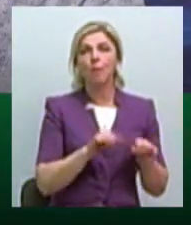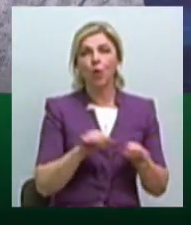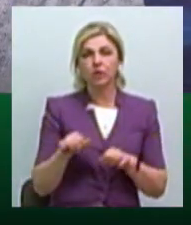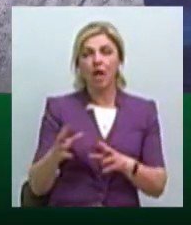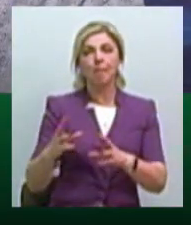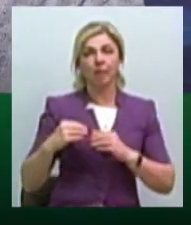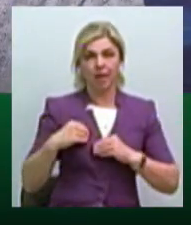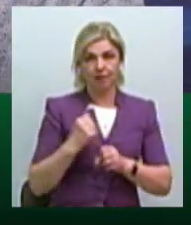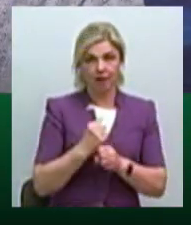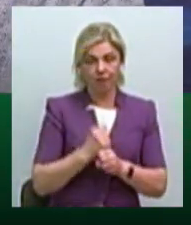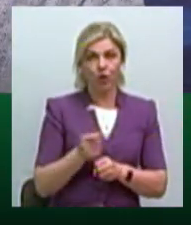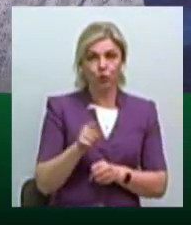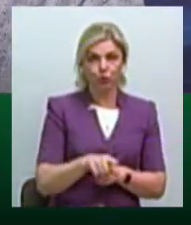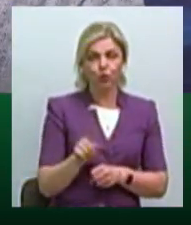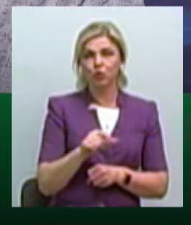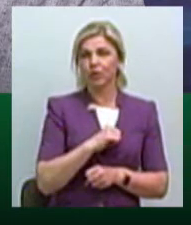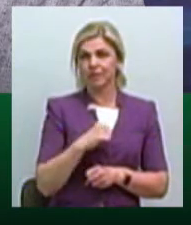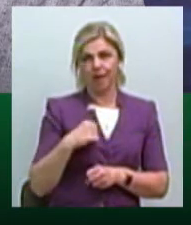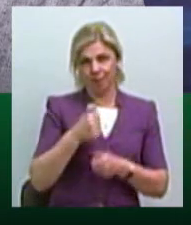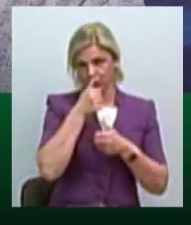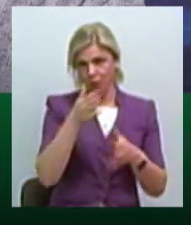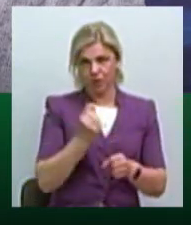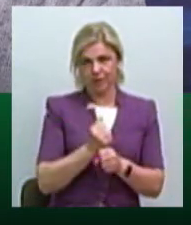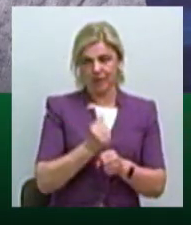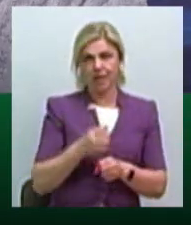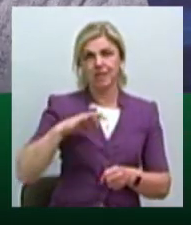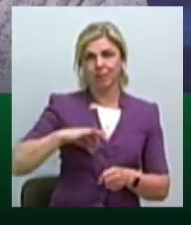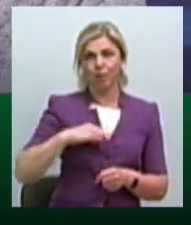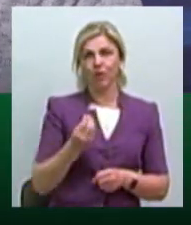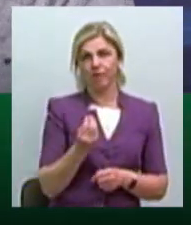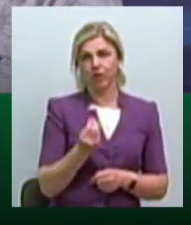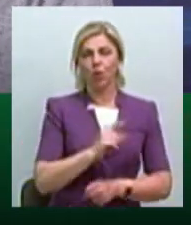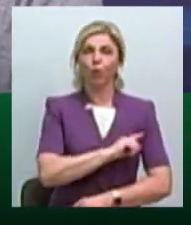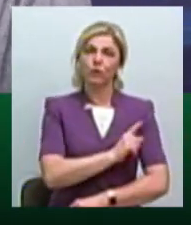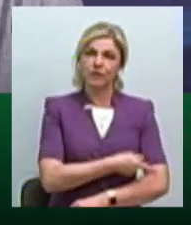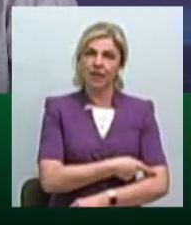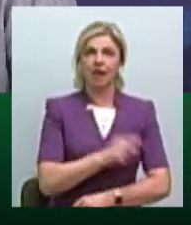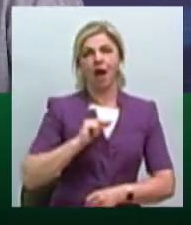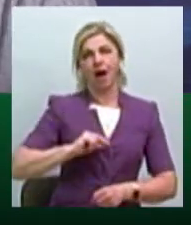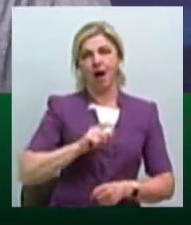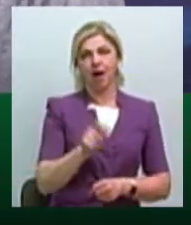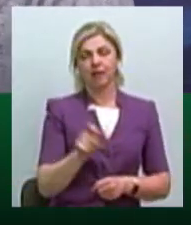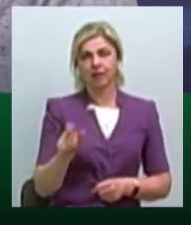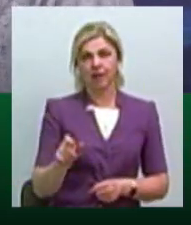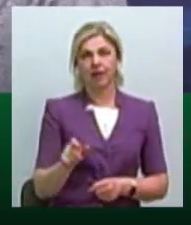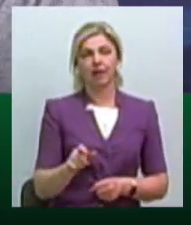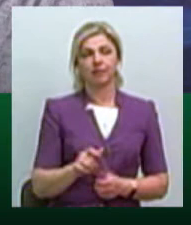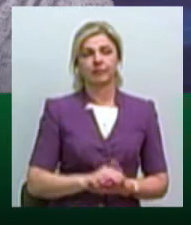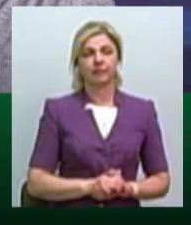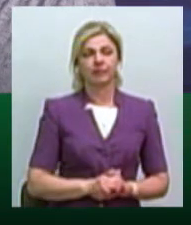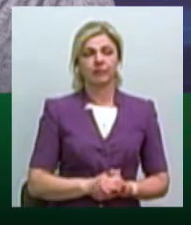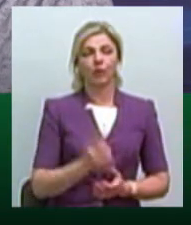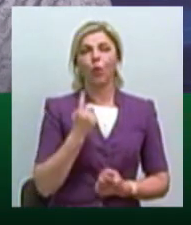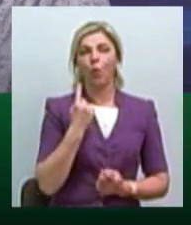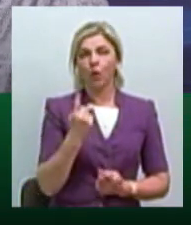що сам не можеш зробити, використовуючи ресурси, зусилля, кадри від різних громад. В одного